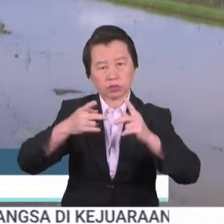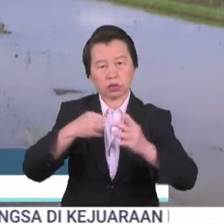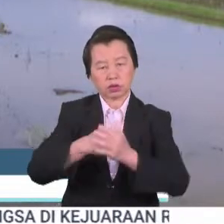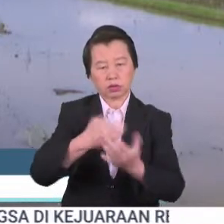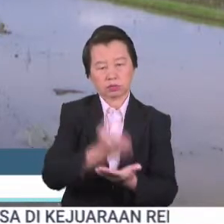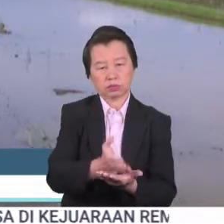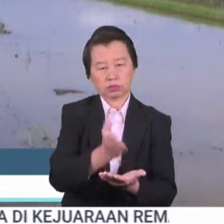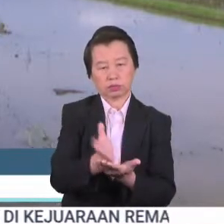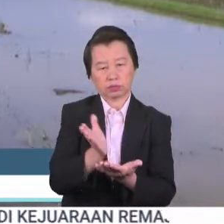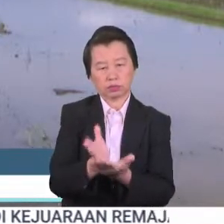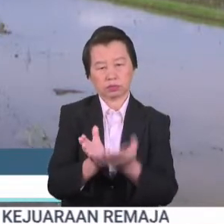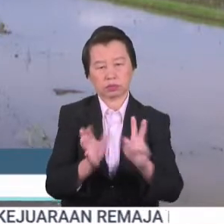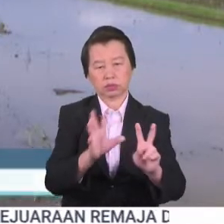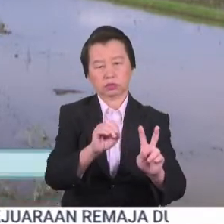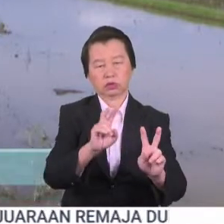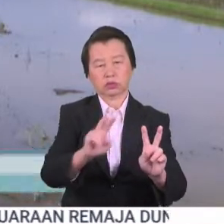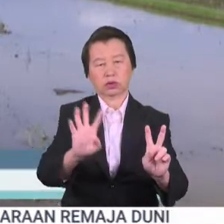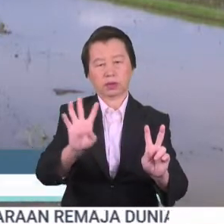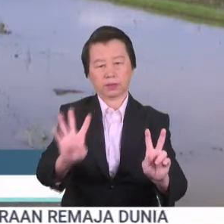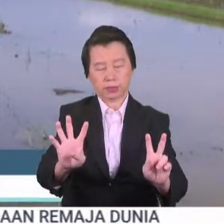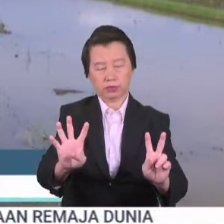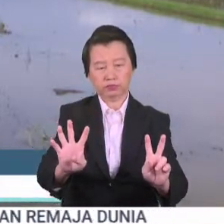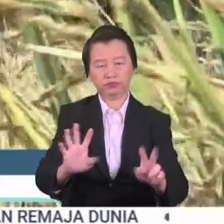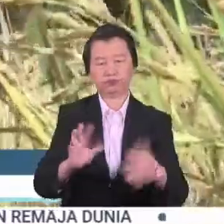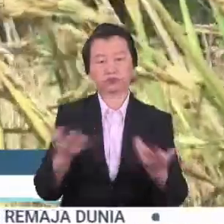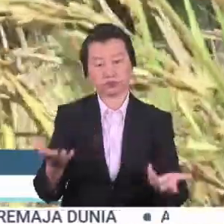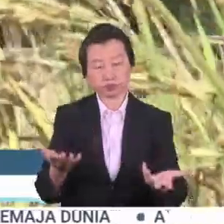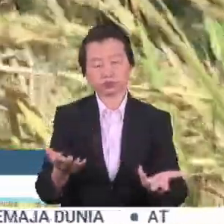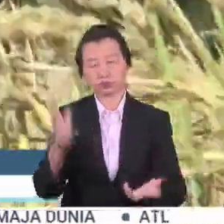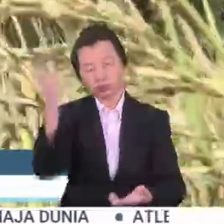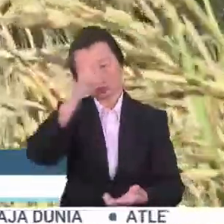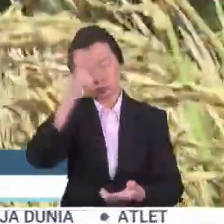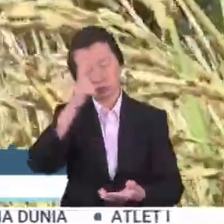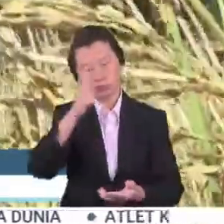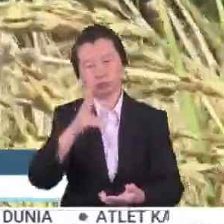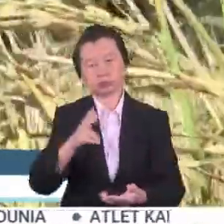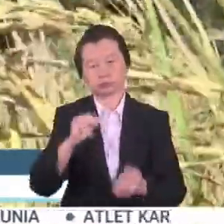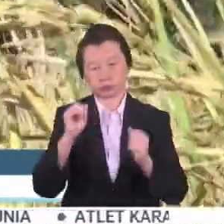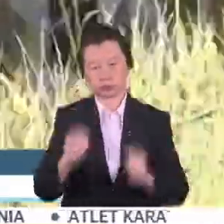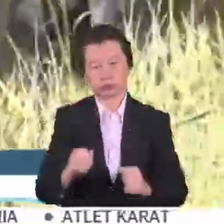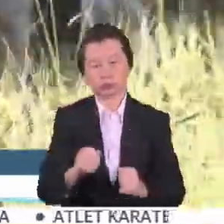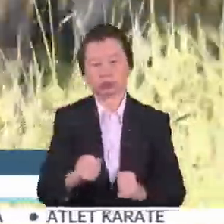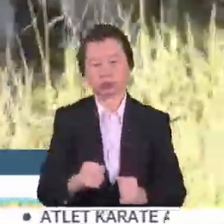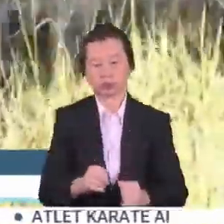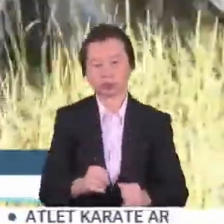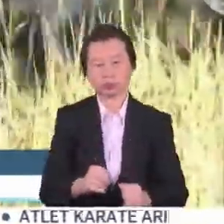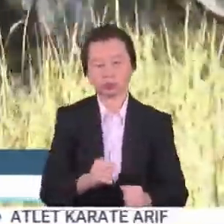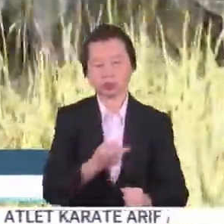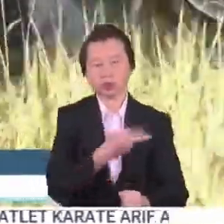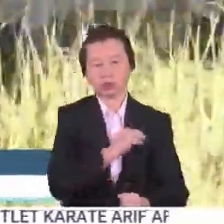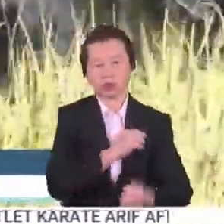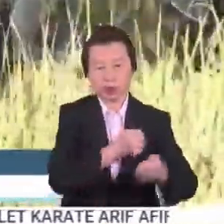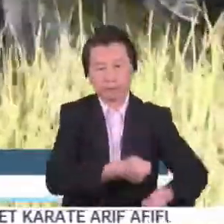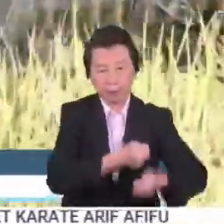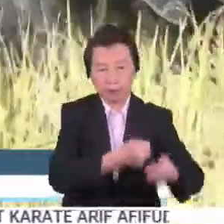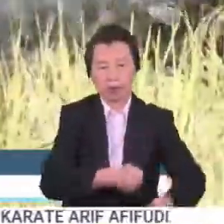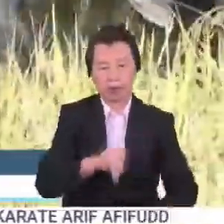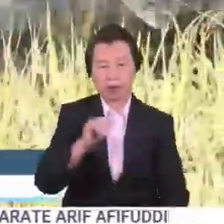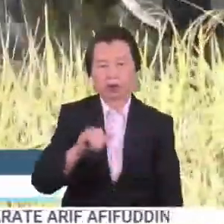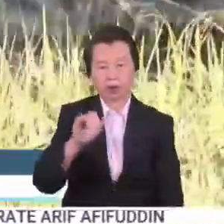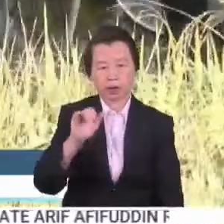bajet 2024 yang nak Mai ni supaya kerajaan khususnya di Kementerian Pertanian kepada yang yang